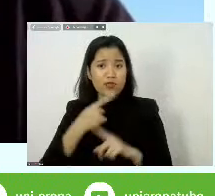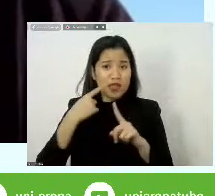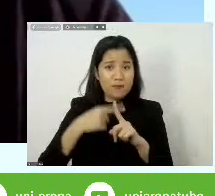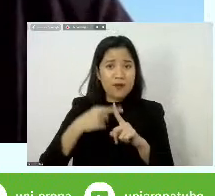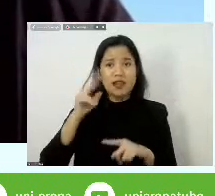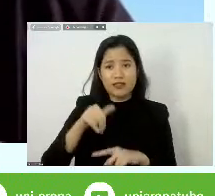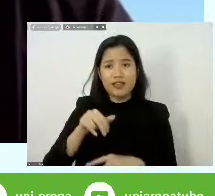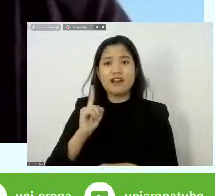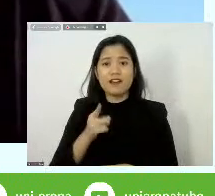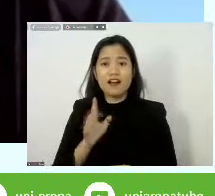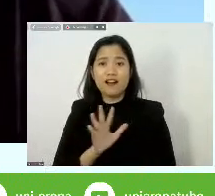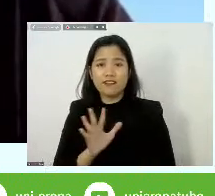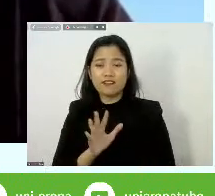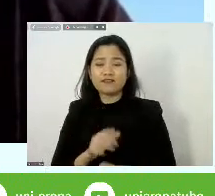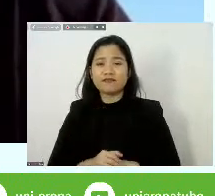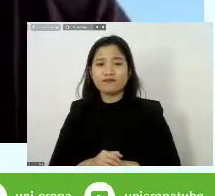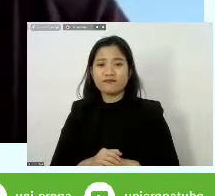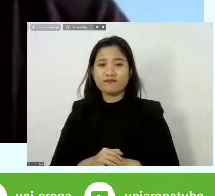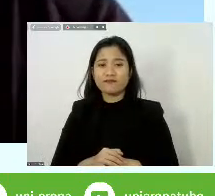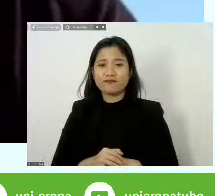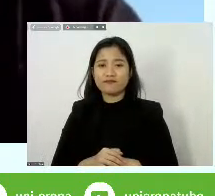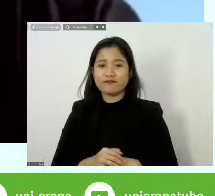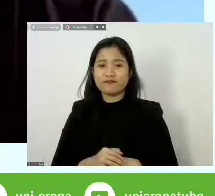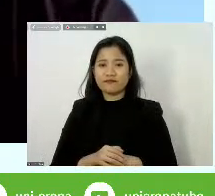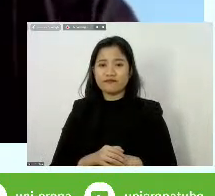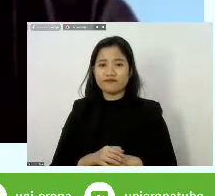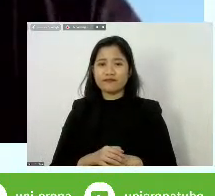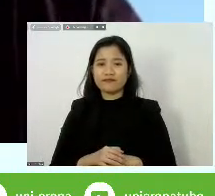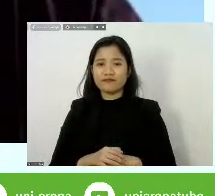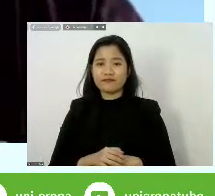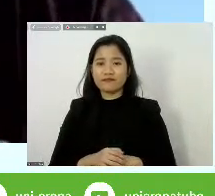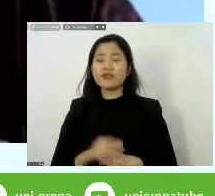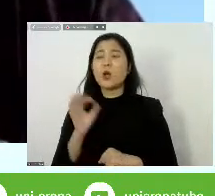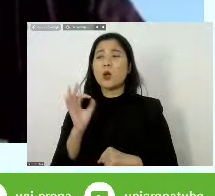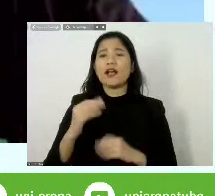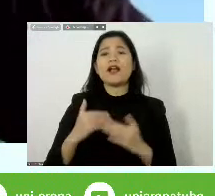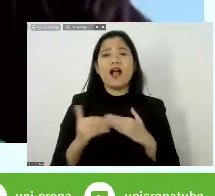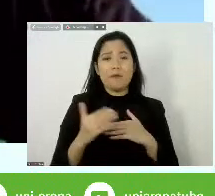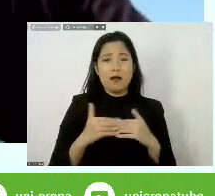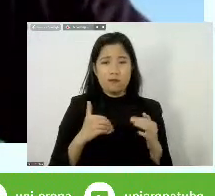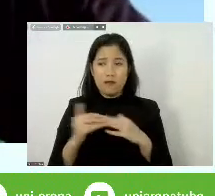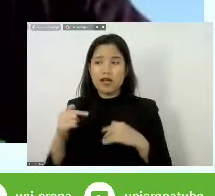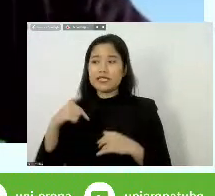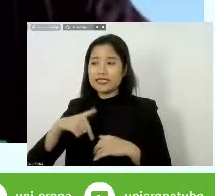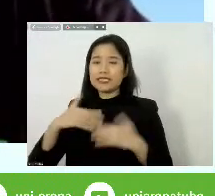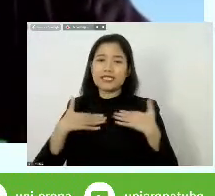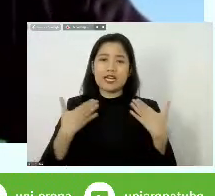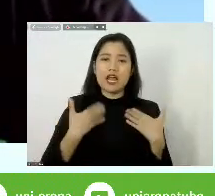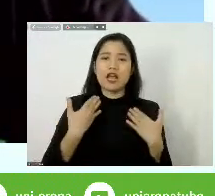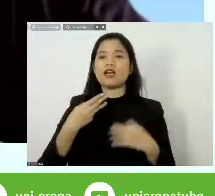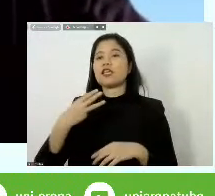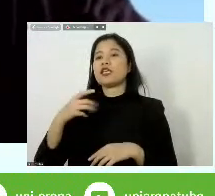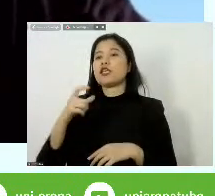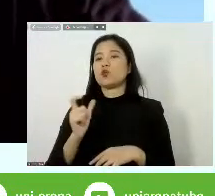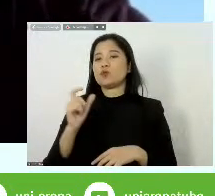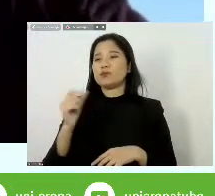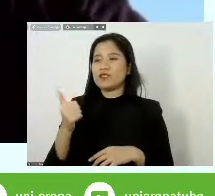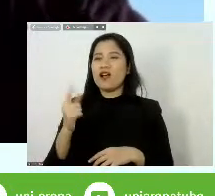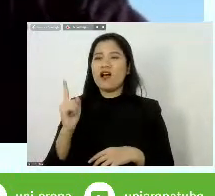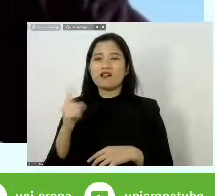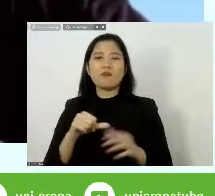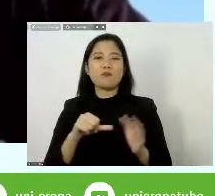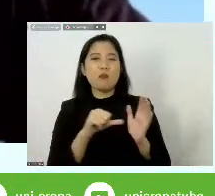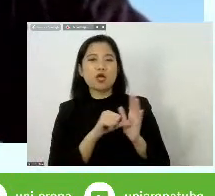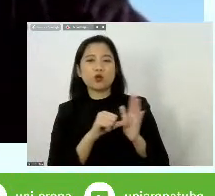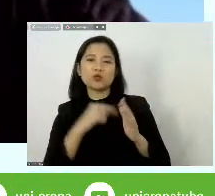dari thian Aku gagal panitia dan tadi nggak ya nggak papa banget jadi seneng banget terima kasih hiu selalu